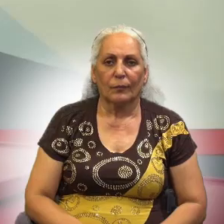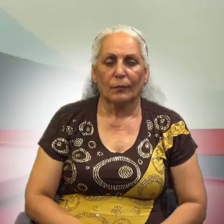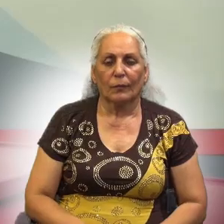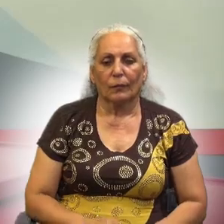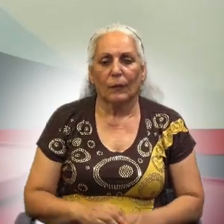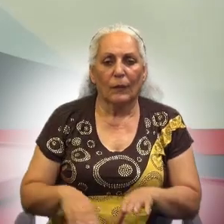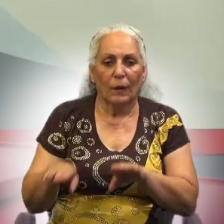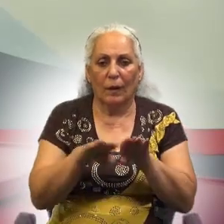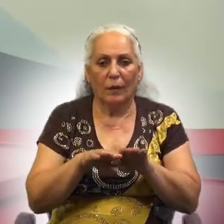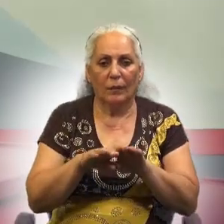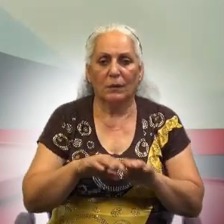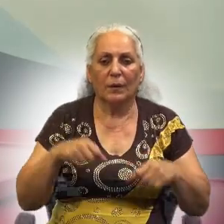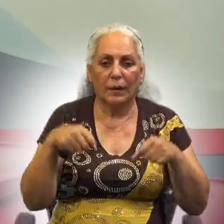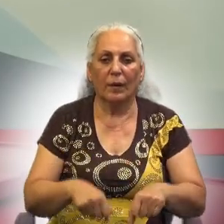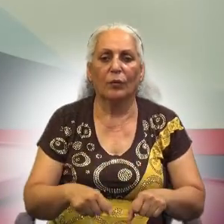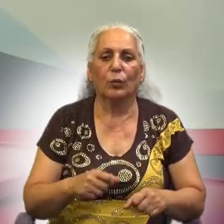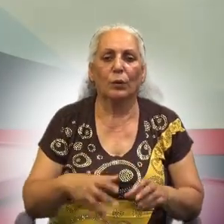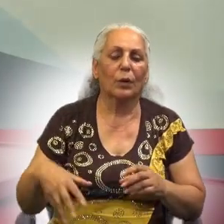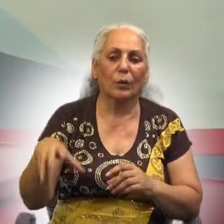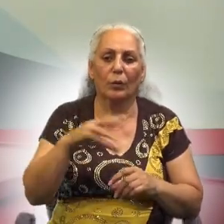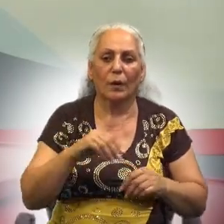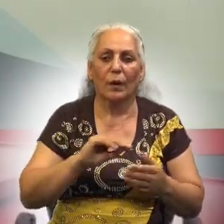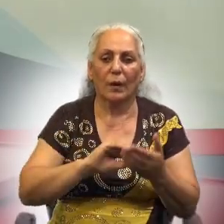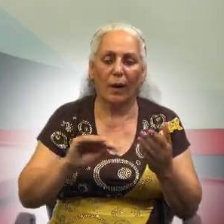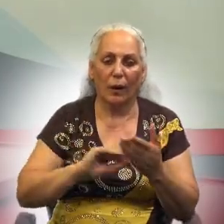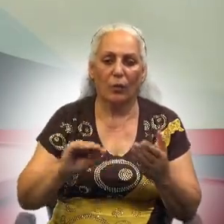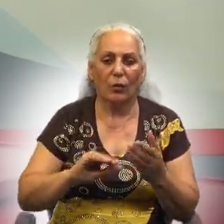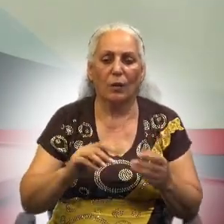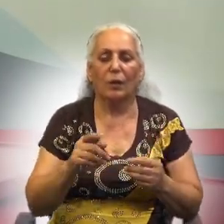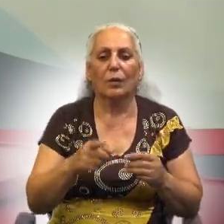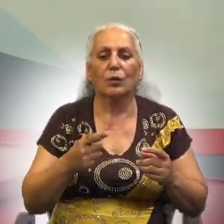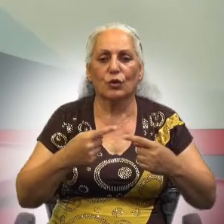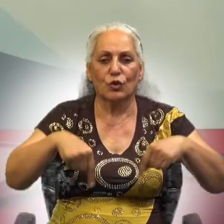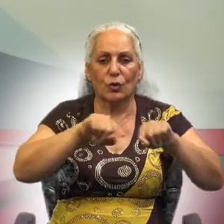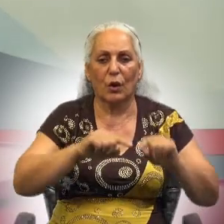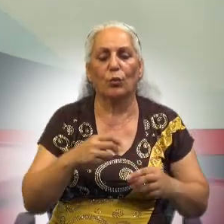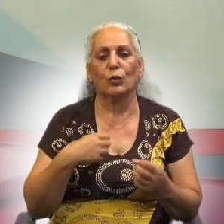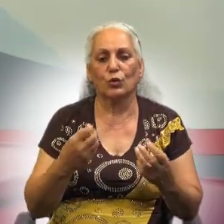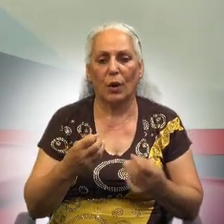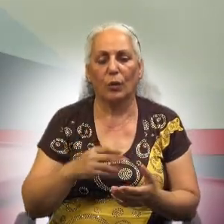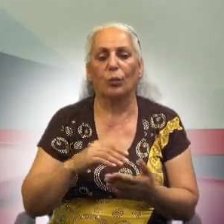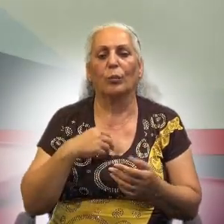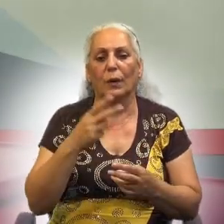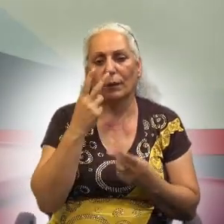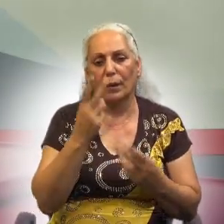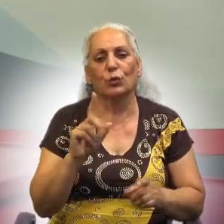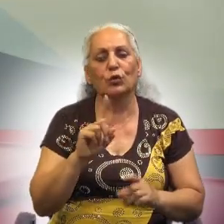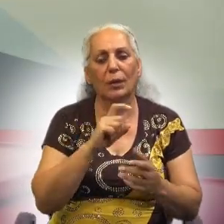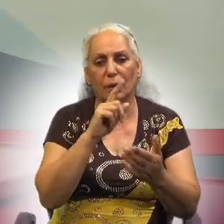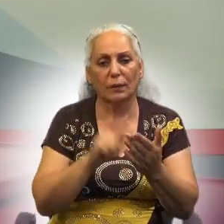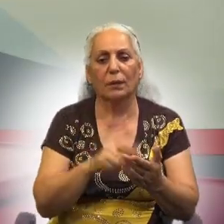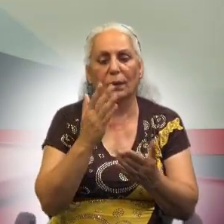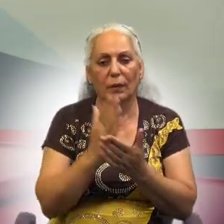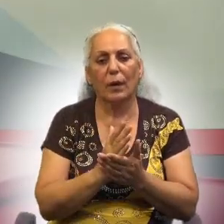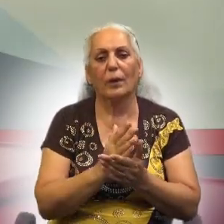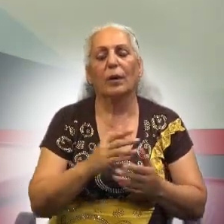հավասար իրավունքների լրագրողական ցանց միջամայնքային մեդիատուր ծրագրի շրջանակներում շարունակում ենք հետևել, թե ինչ խնդիրներ կան